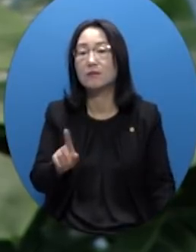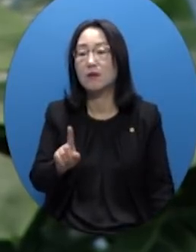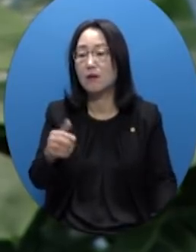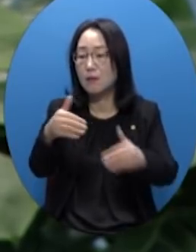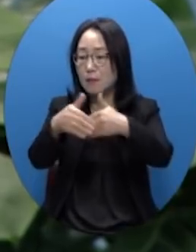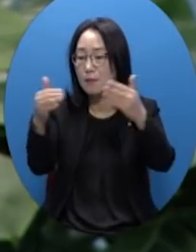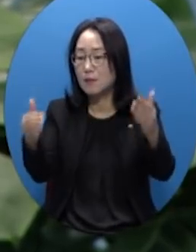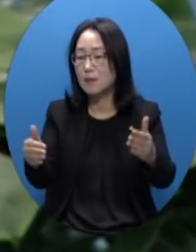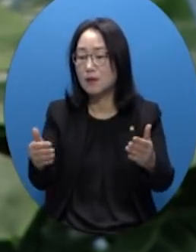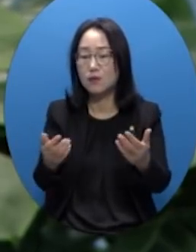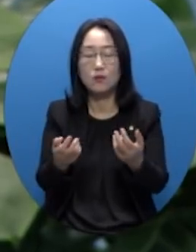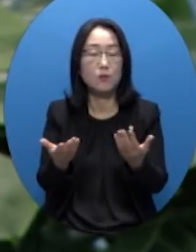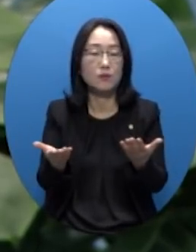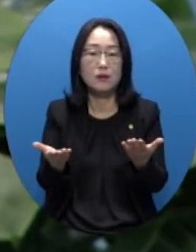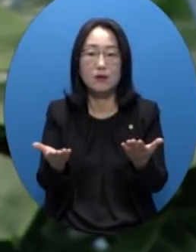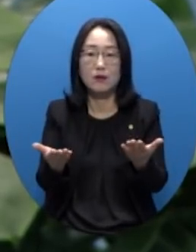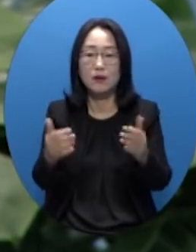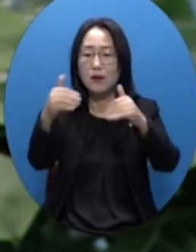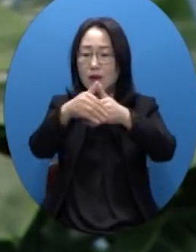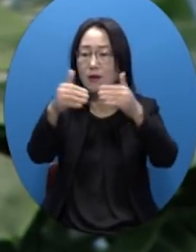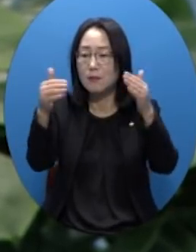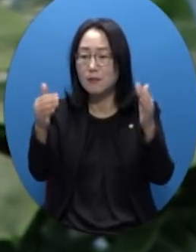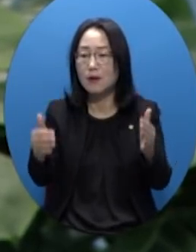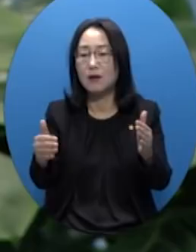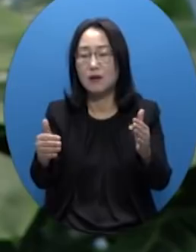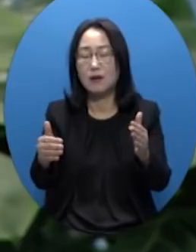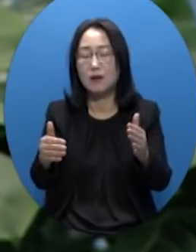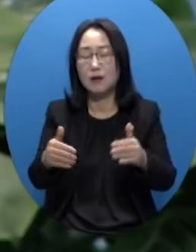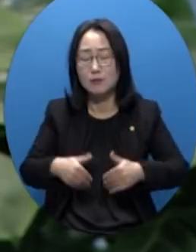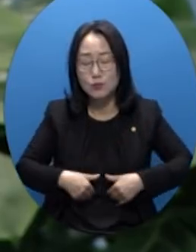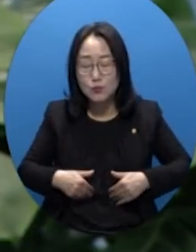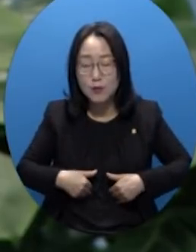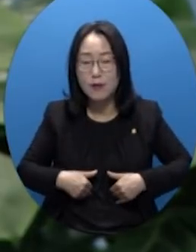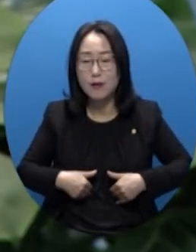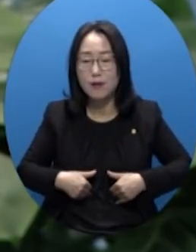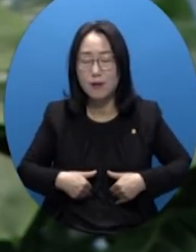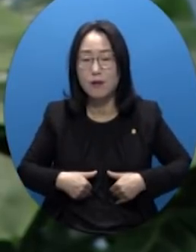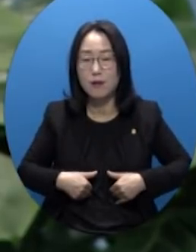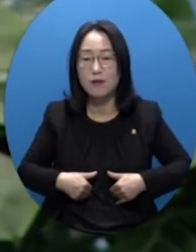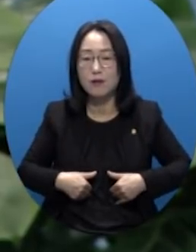걸 곳이 없습니다 보금자리에 대한 목마름이 있습니다